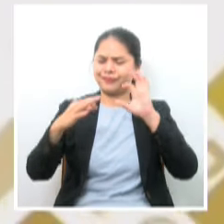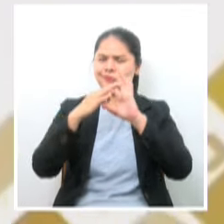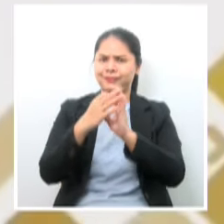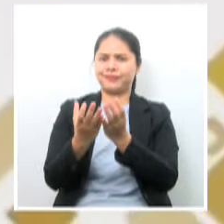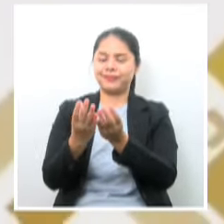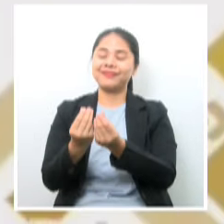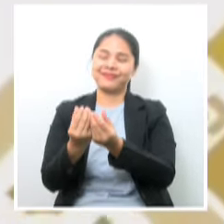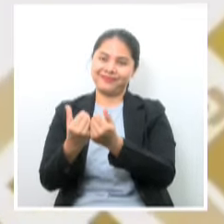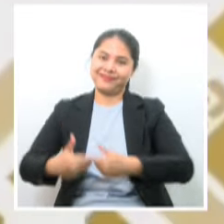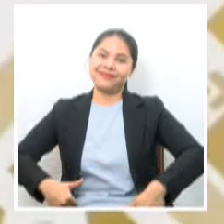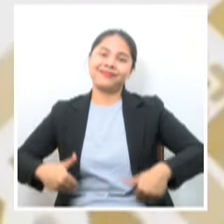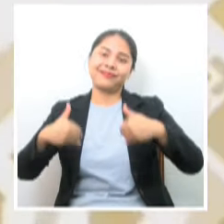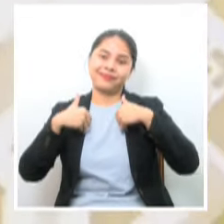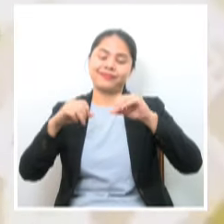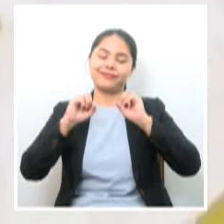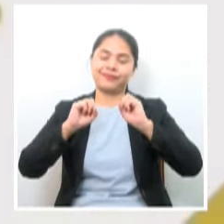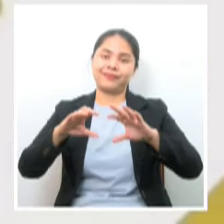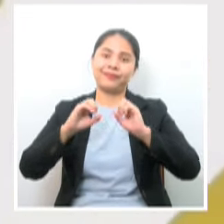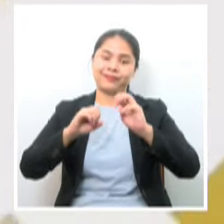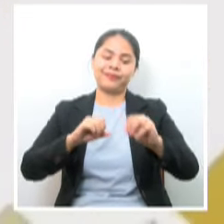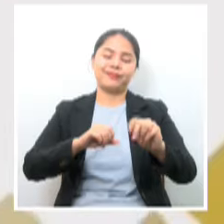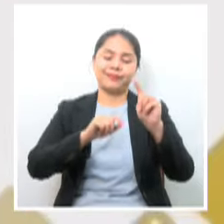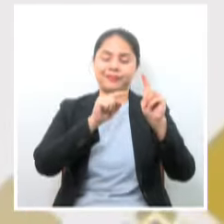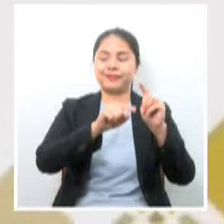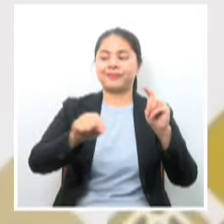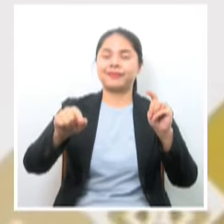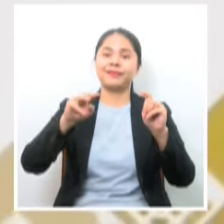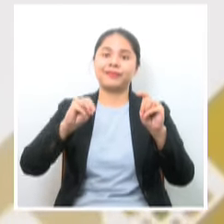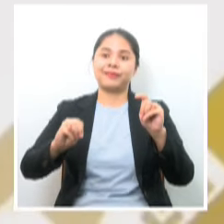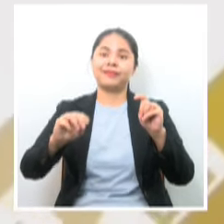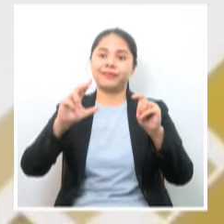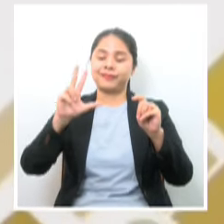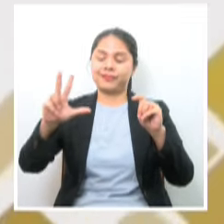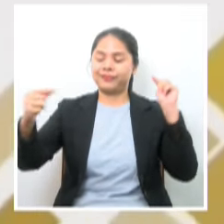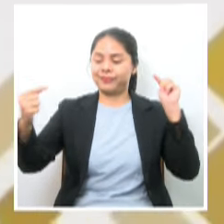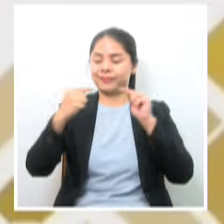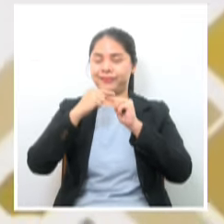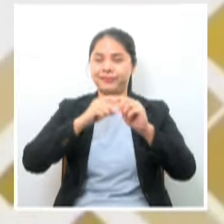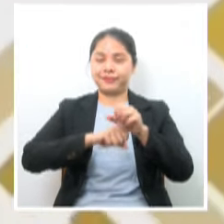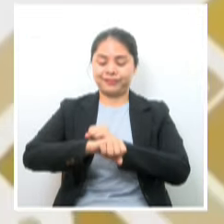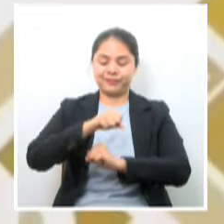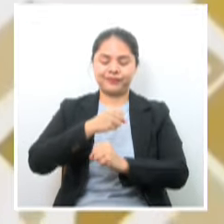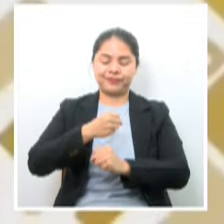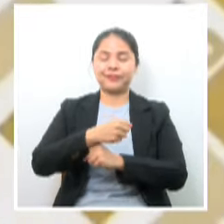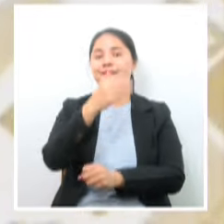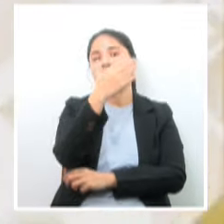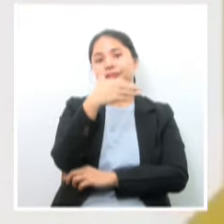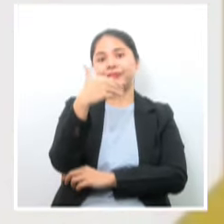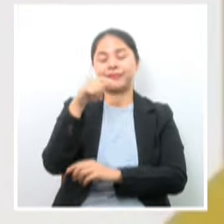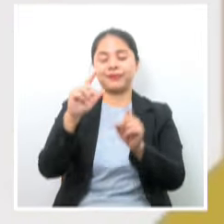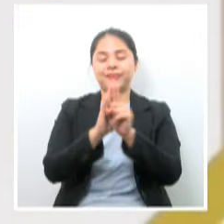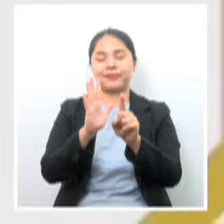ใช้ระดับชั้นมัธยมศึกษาปีที่1ถึง3ในงานศิลปหัตถกรรมนักเรียนระดับชาติครั้งที่